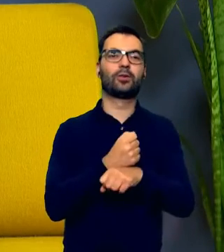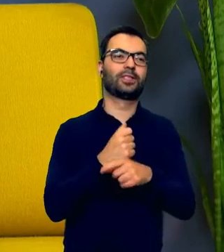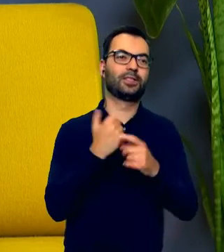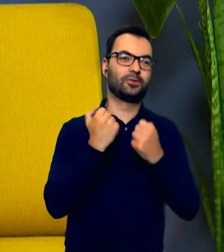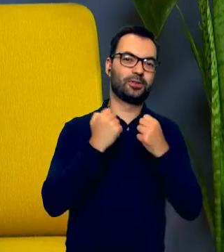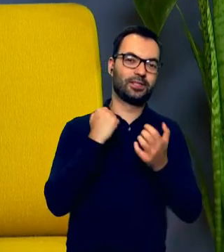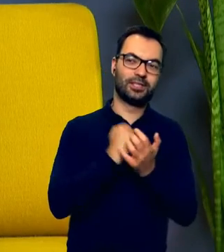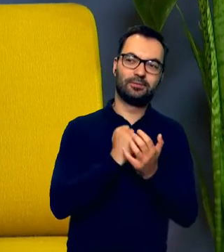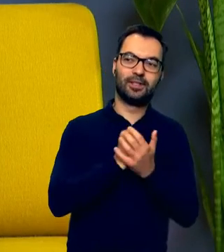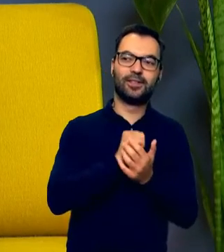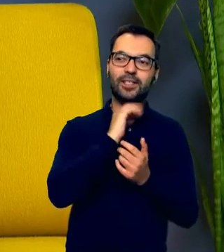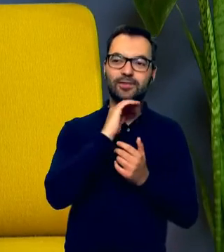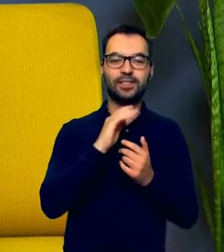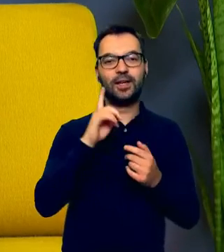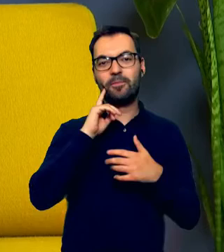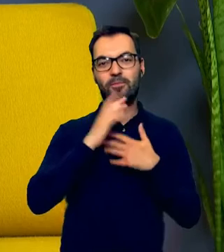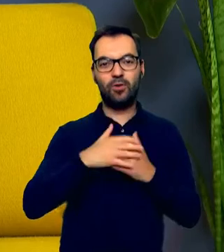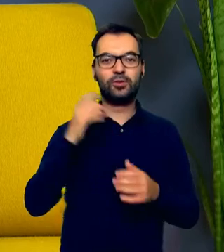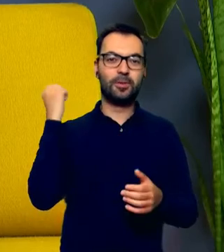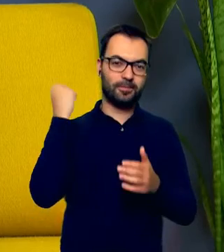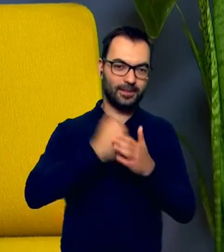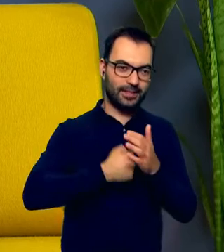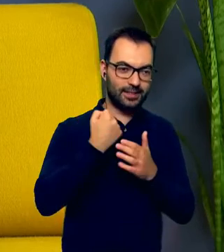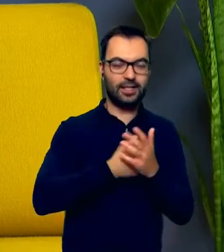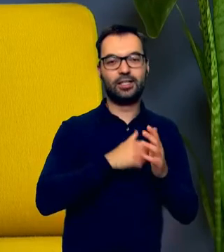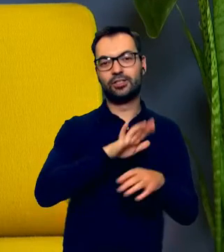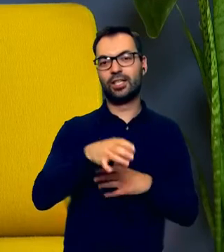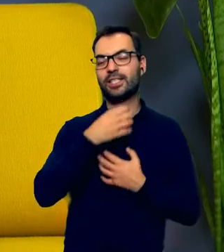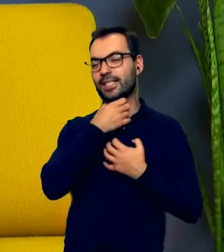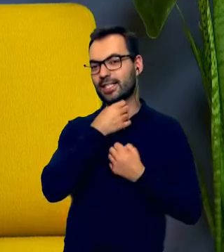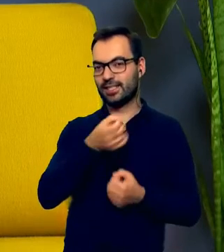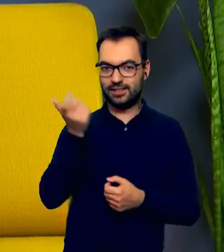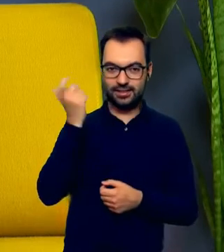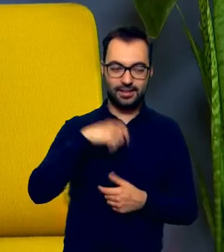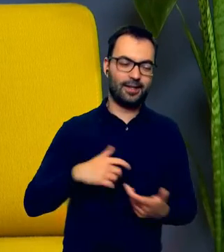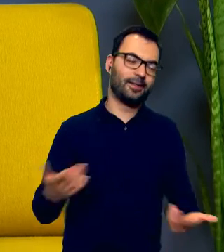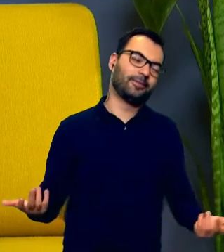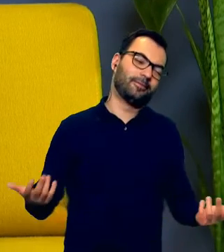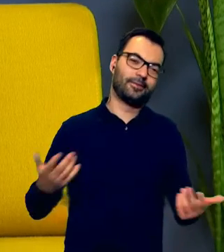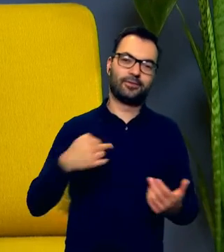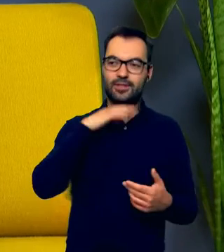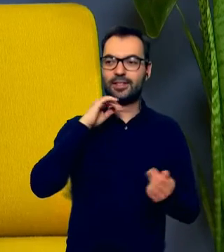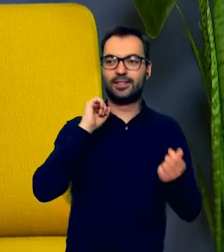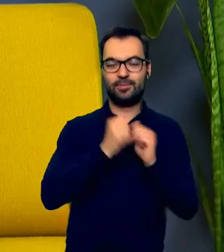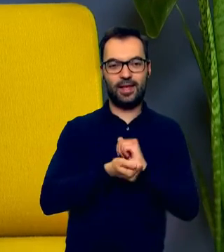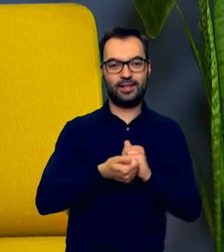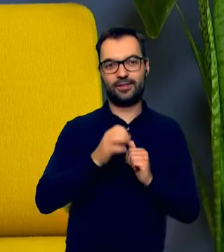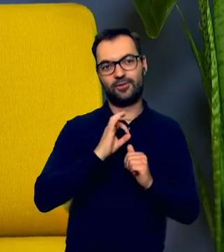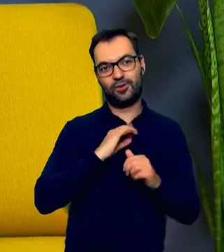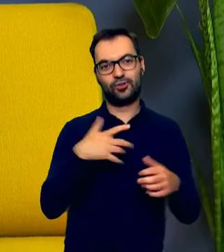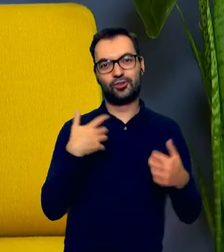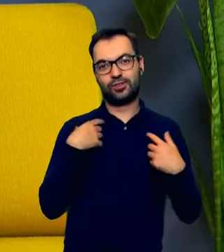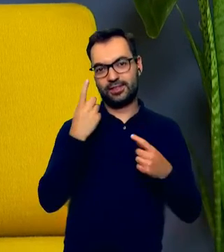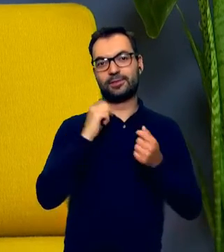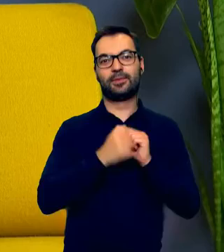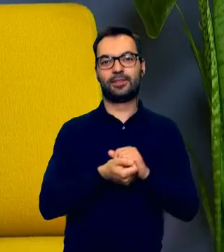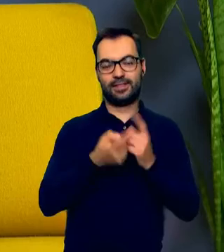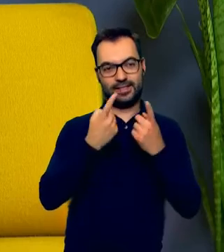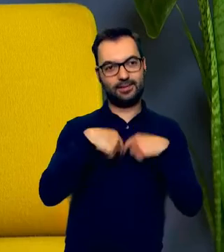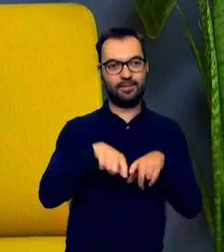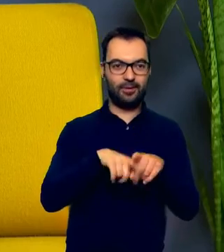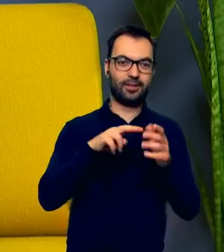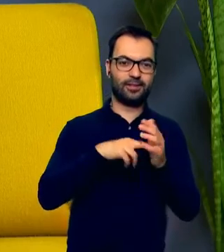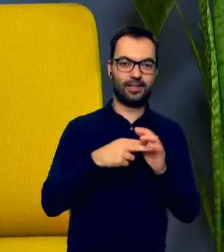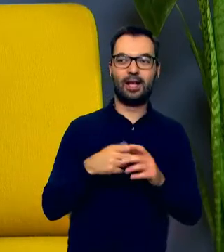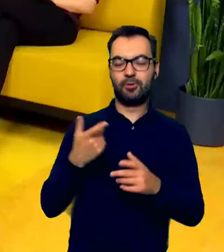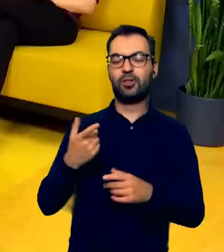sprawy. Wystarczy, mąż ci bije, dzieci ci nienawidzą, po prostu zmień coś w swoim życiu i zacznij realizować plan. Albo nieś